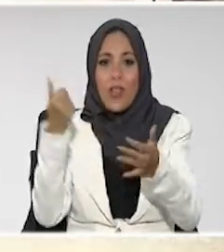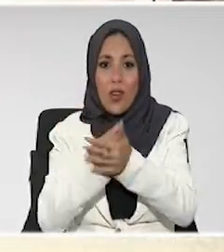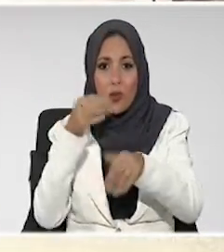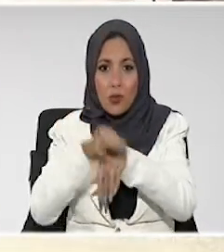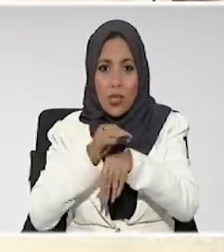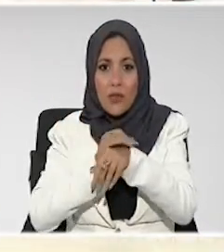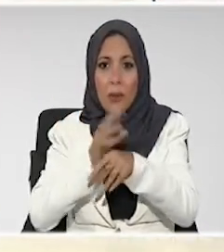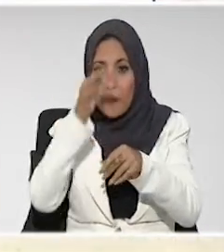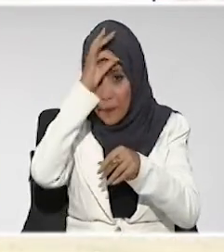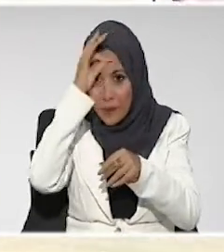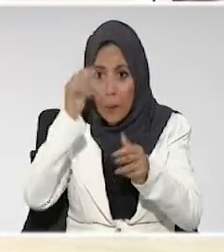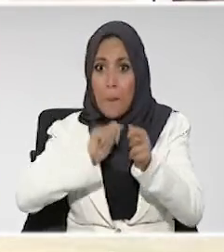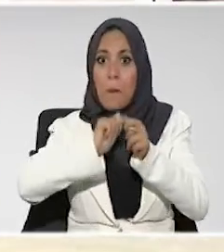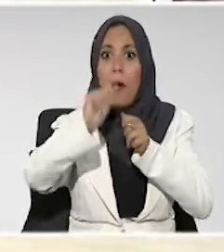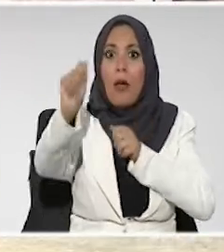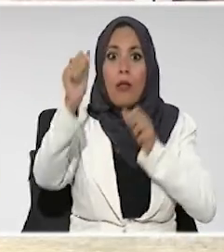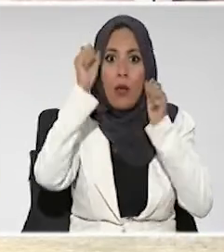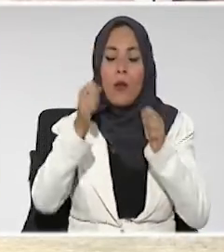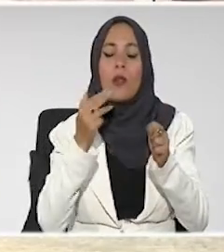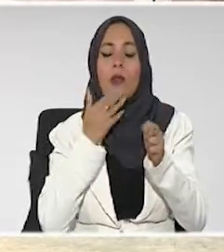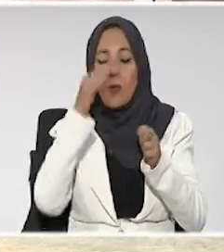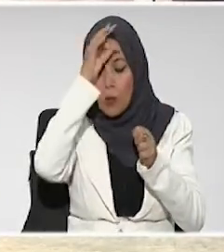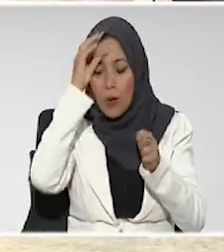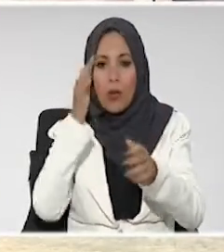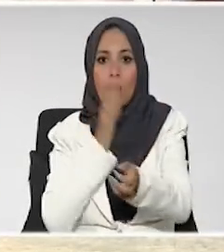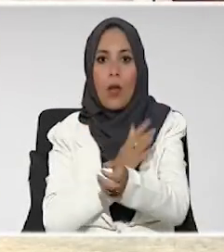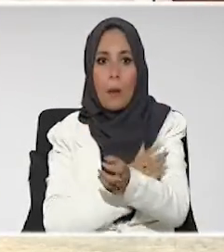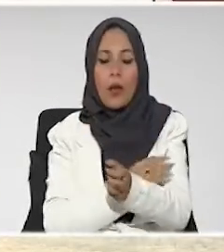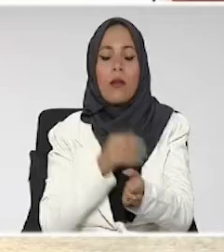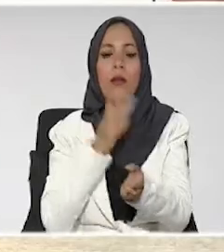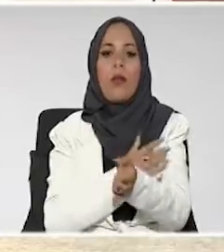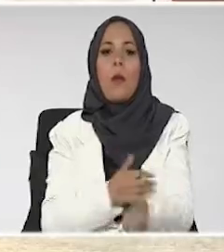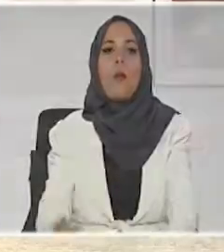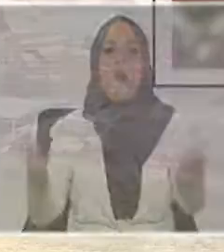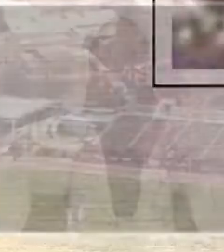لنا 10 كيلو أو 15 كيلو يكون المريض ازداد تعب.